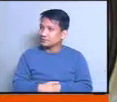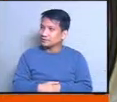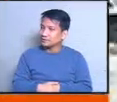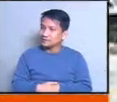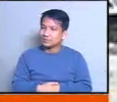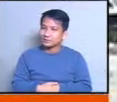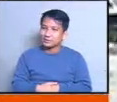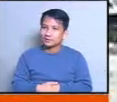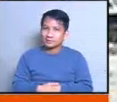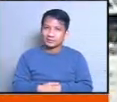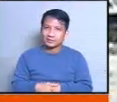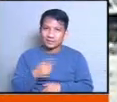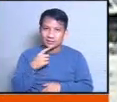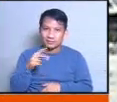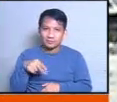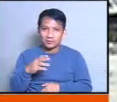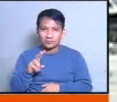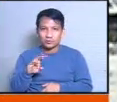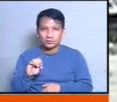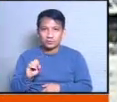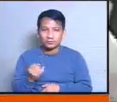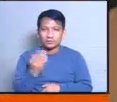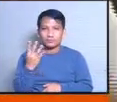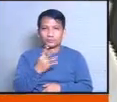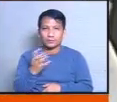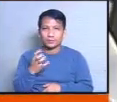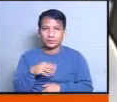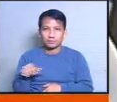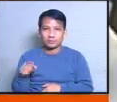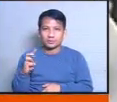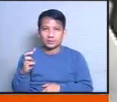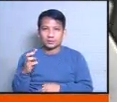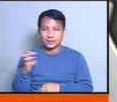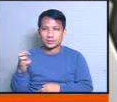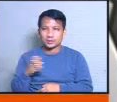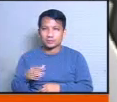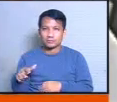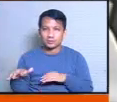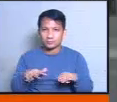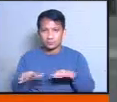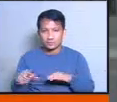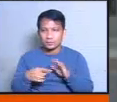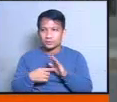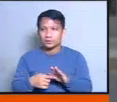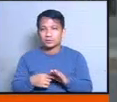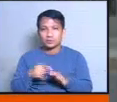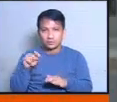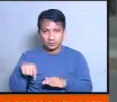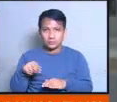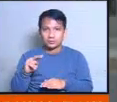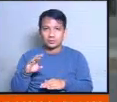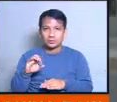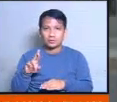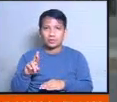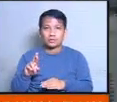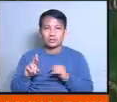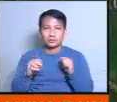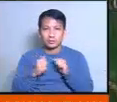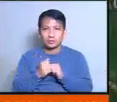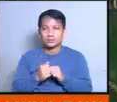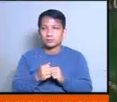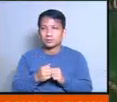Sa pagtataya ng Phivolcs, kada 400 hanggang 600 taon gumagalaw ang mga fault line sa Metro Manila. Isa na riyan